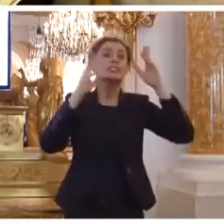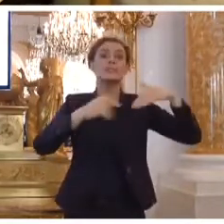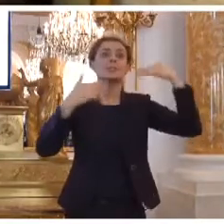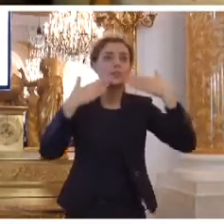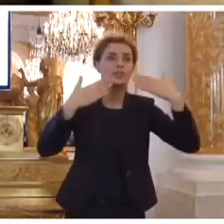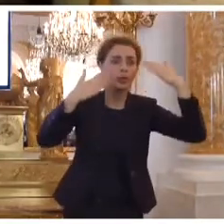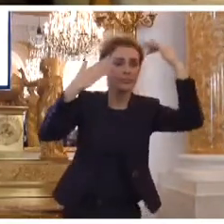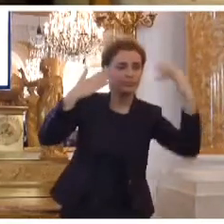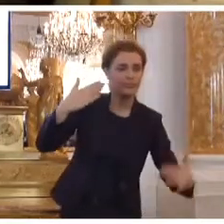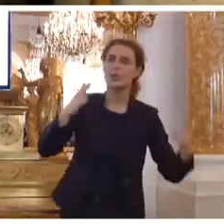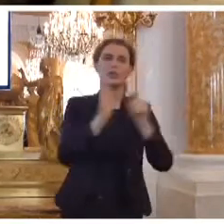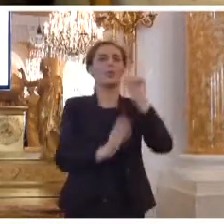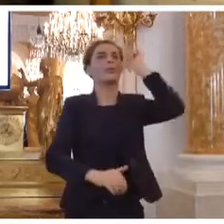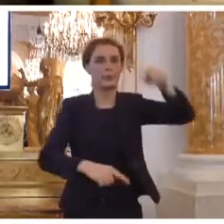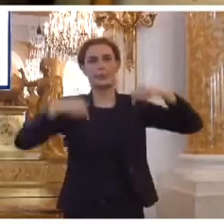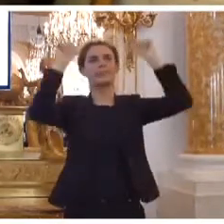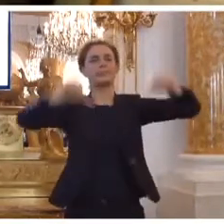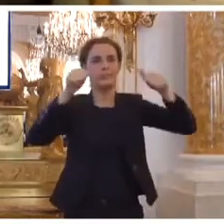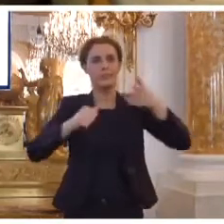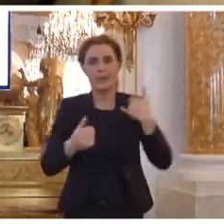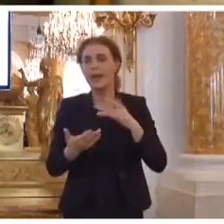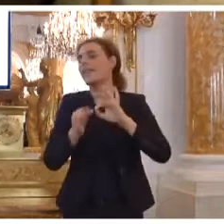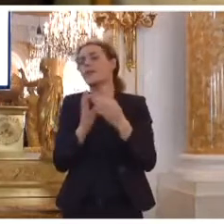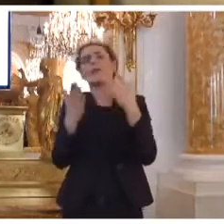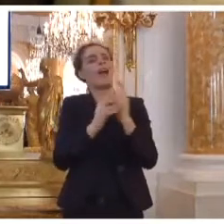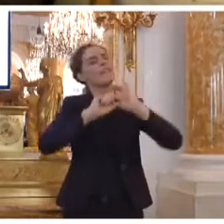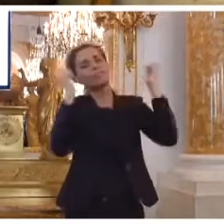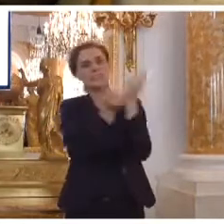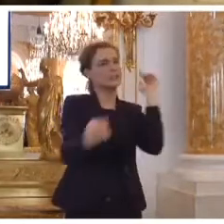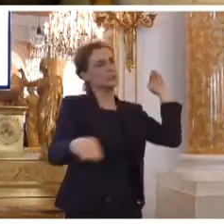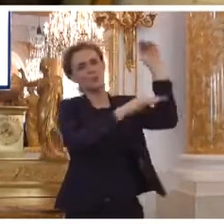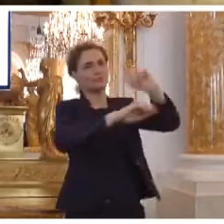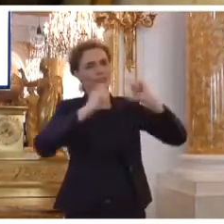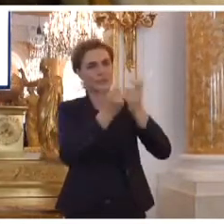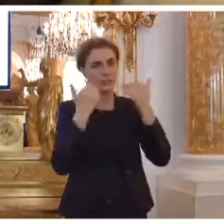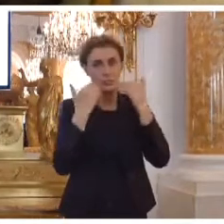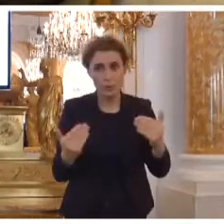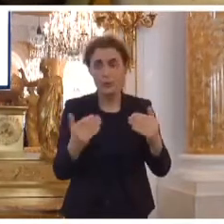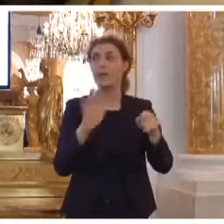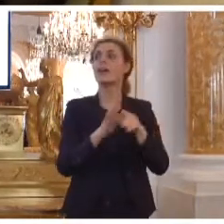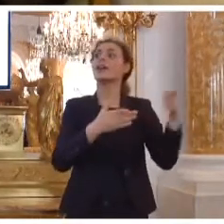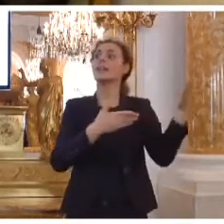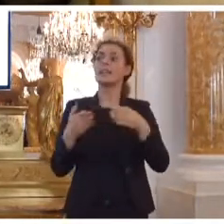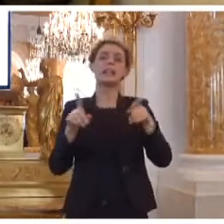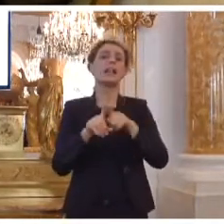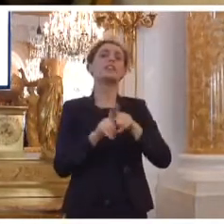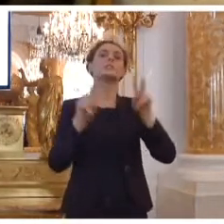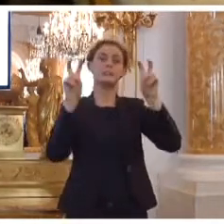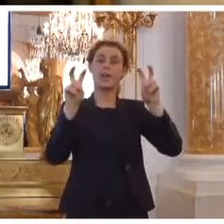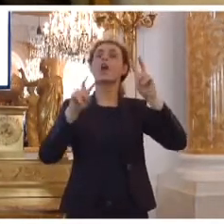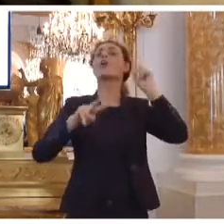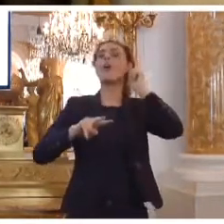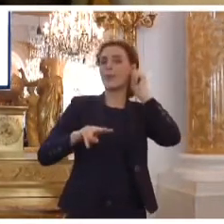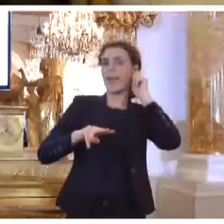jutra. Więc dziękuję naprawdę wszystkim z góry. No i zapraszam, jak w Warszawie będzie wystawa Kobieta z bliznami. Wstęp